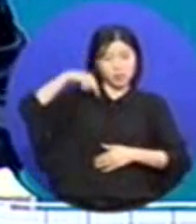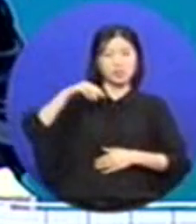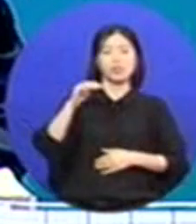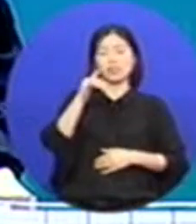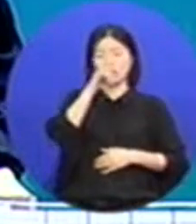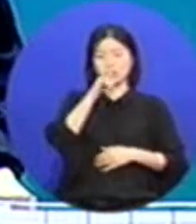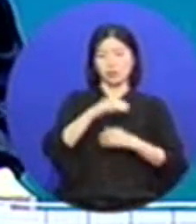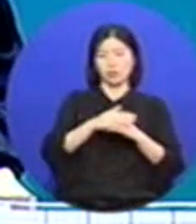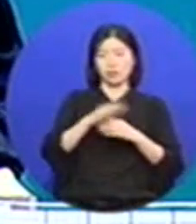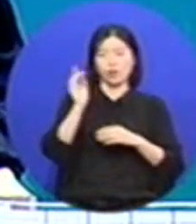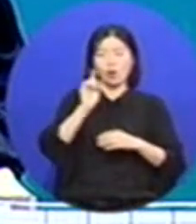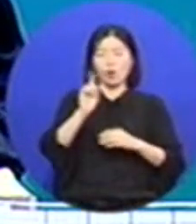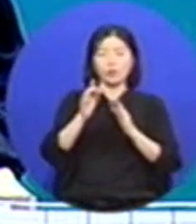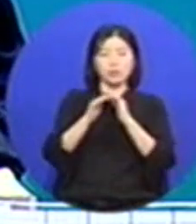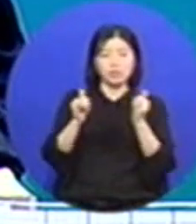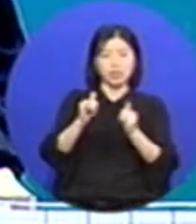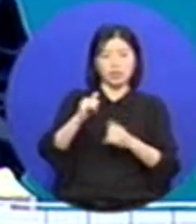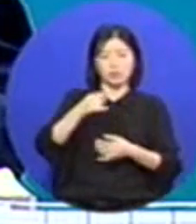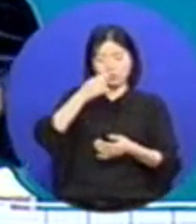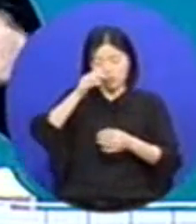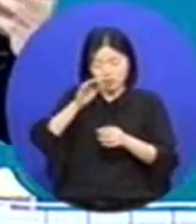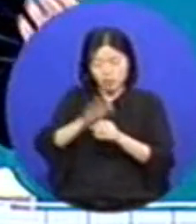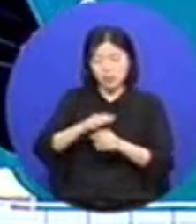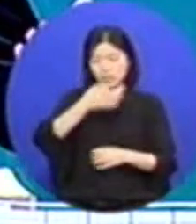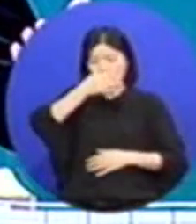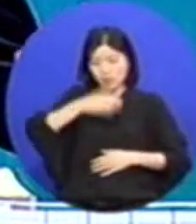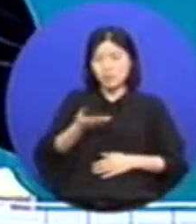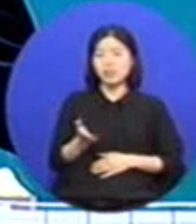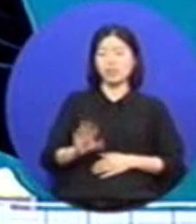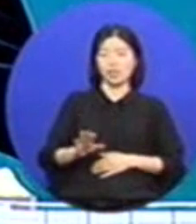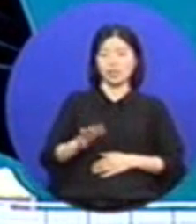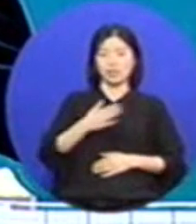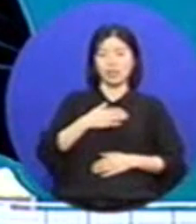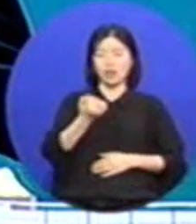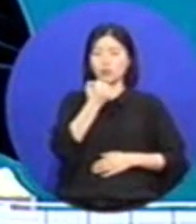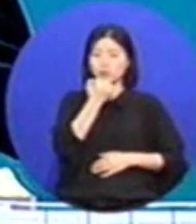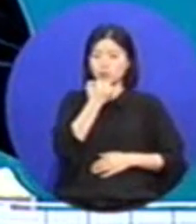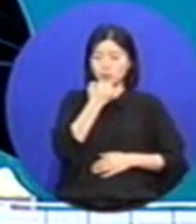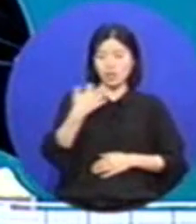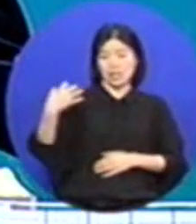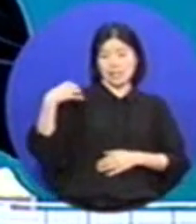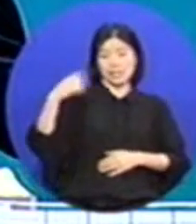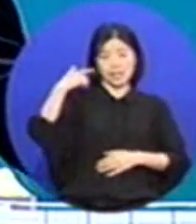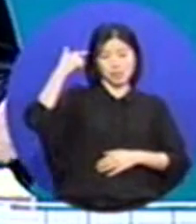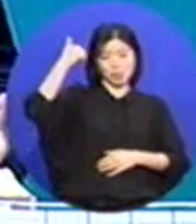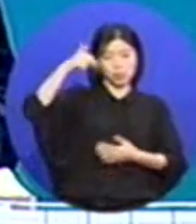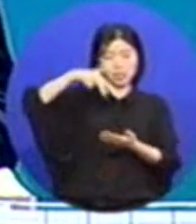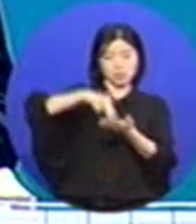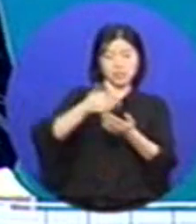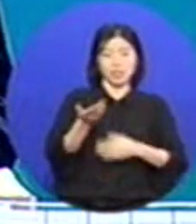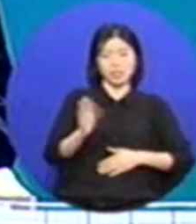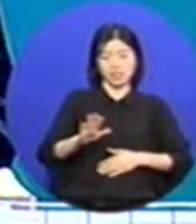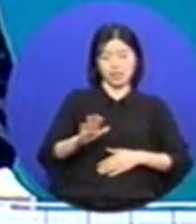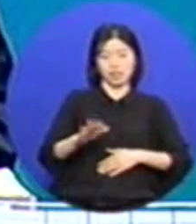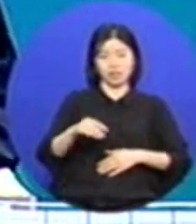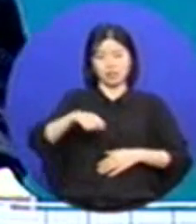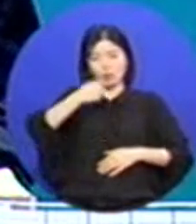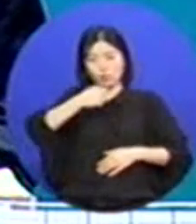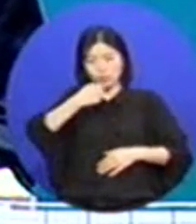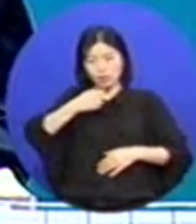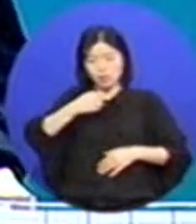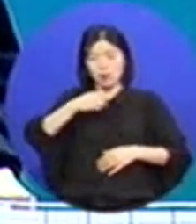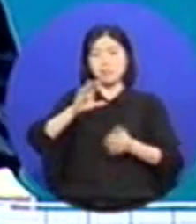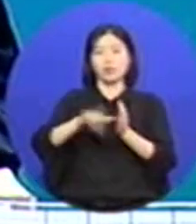저렇게 기가 막히게 힘든데 내가 이렇게 웃으면서 교회 담임목사 인데 이렇게 밥 먹어도 되나